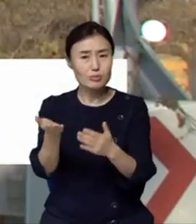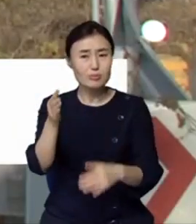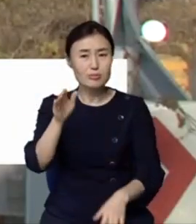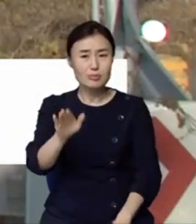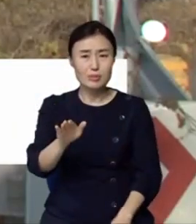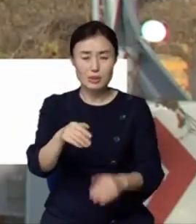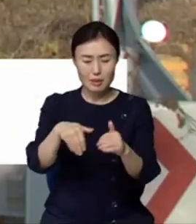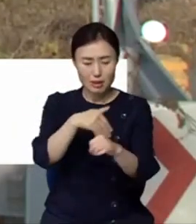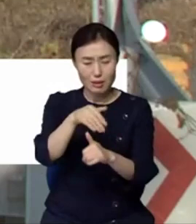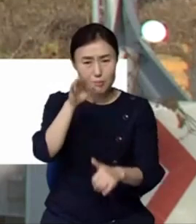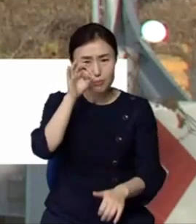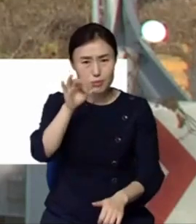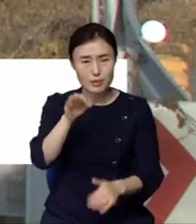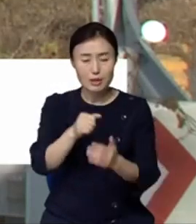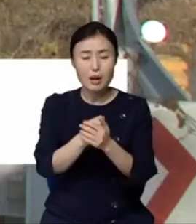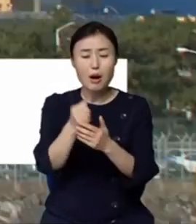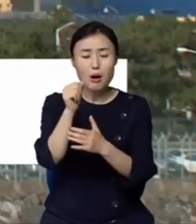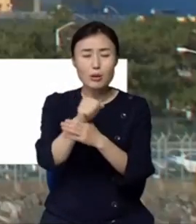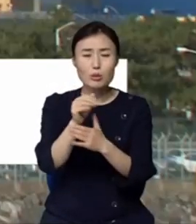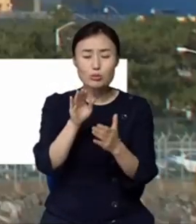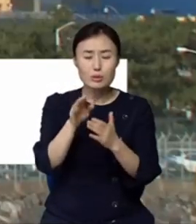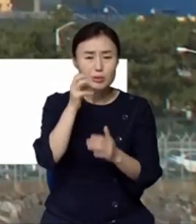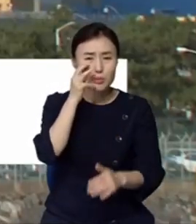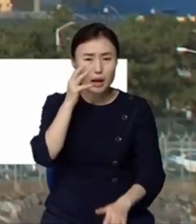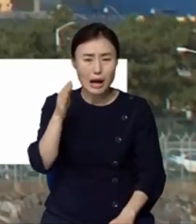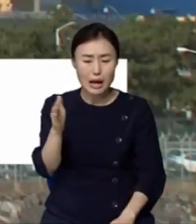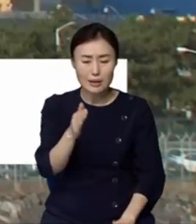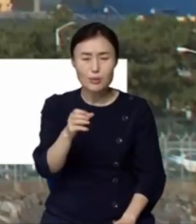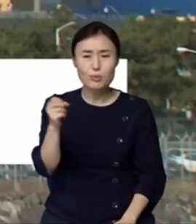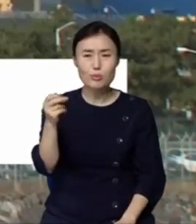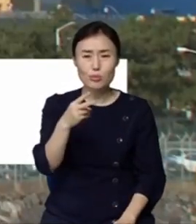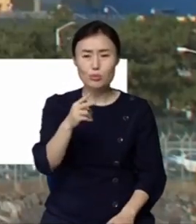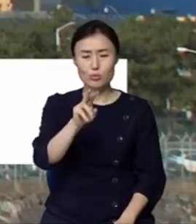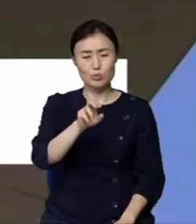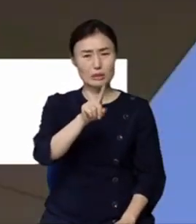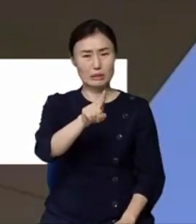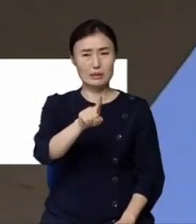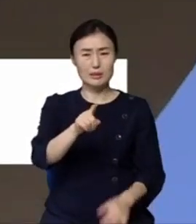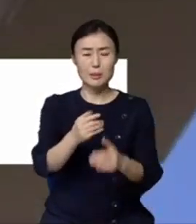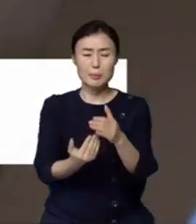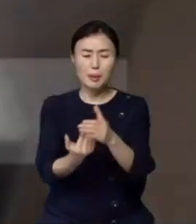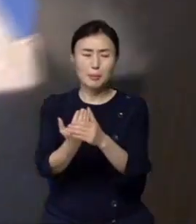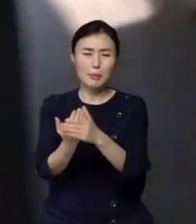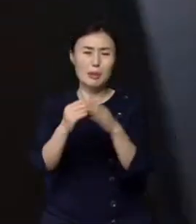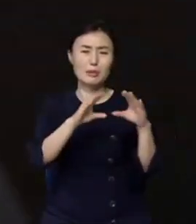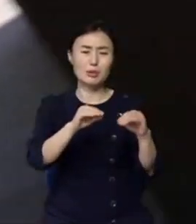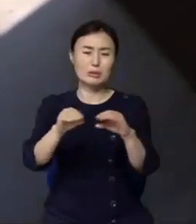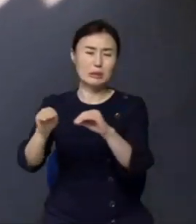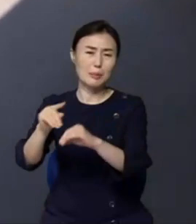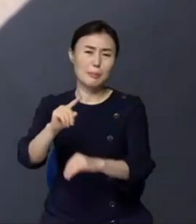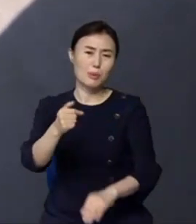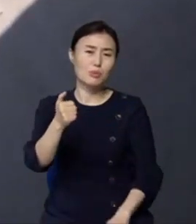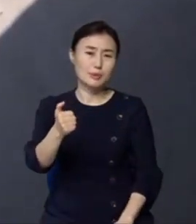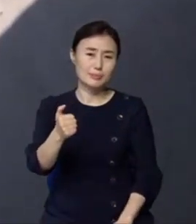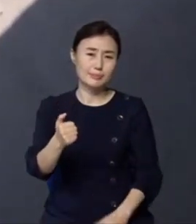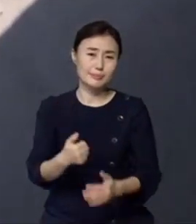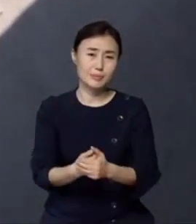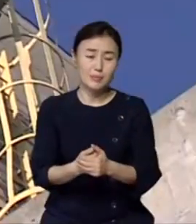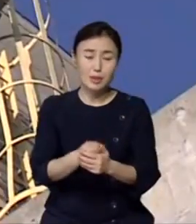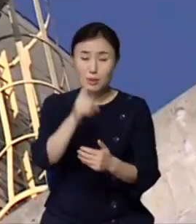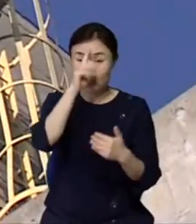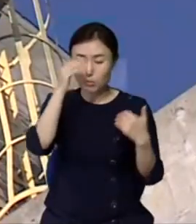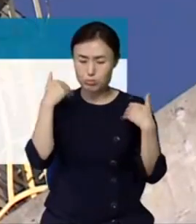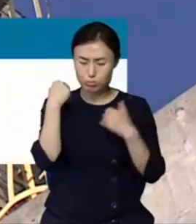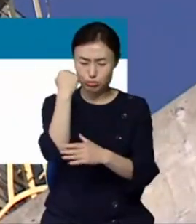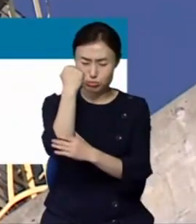결과 재가동 승인 후 3개월 이내 가동이 멈춘 원전은 21곳으로 총 150건에 달했습니다. 정부가